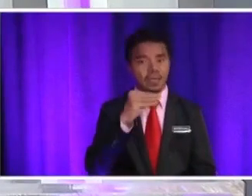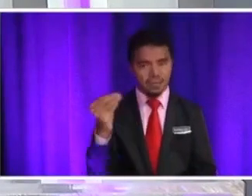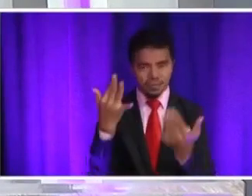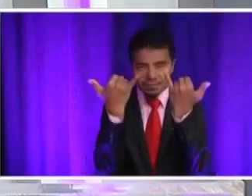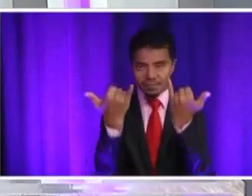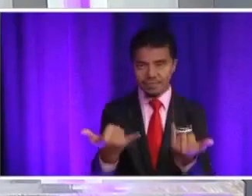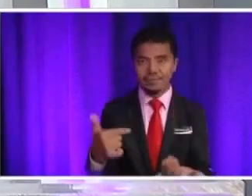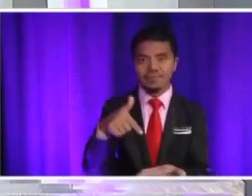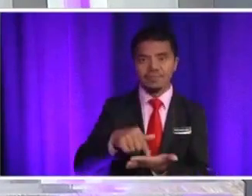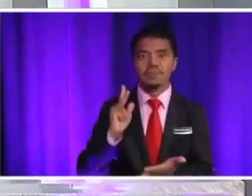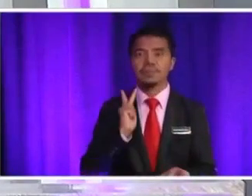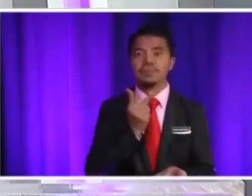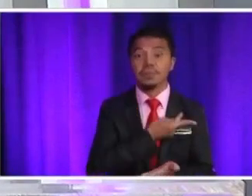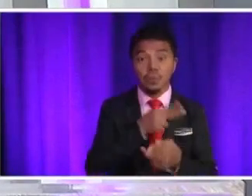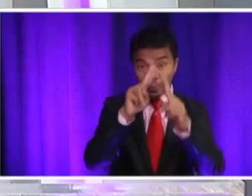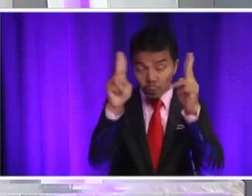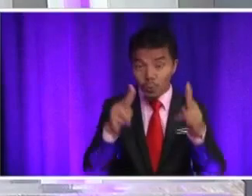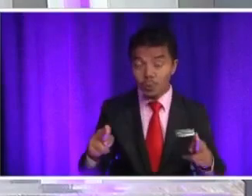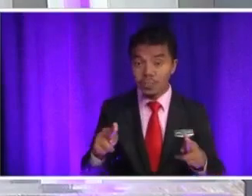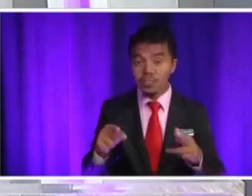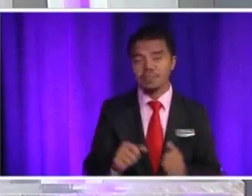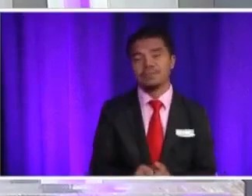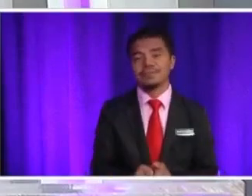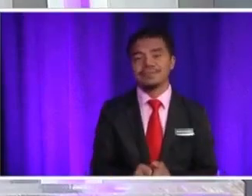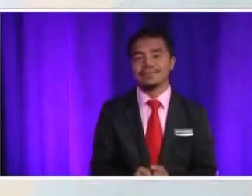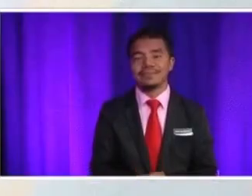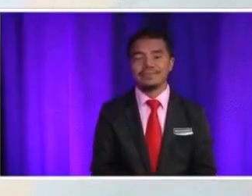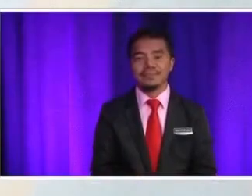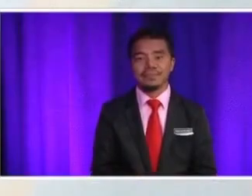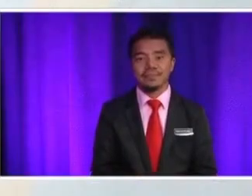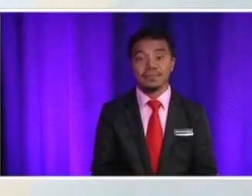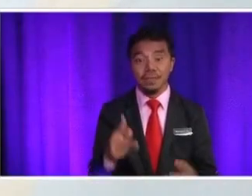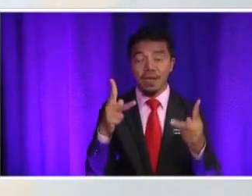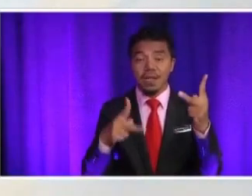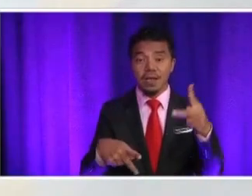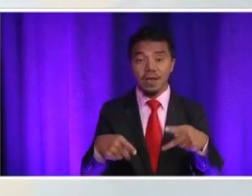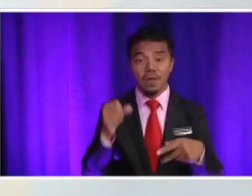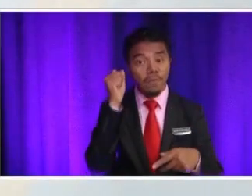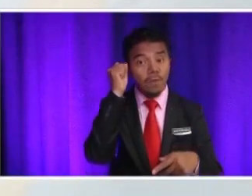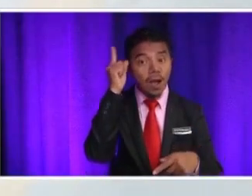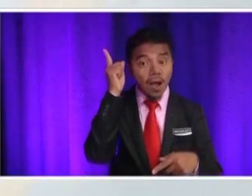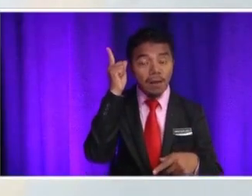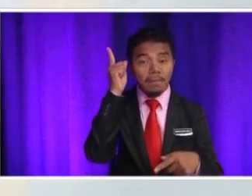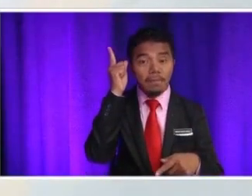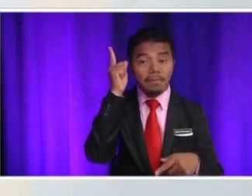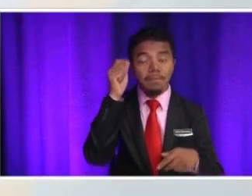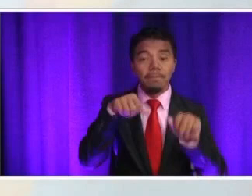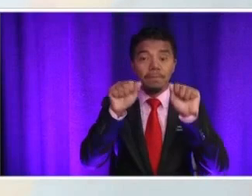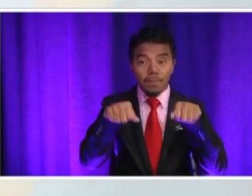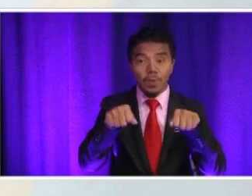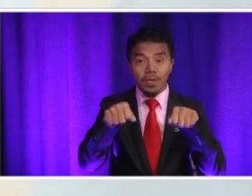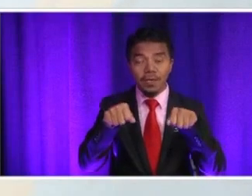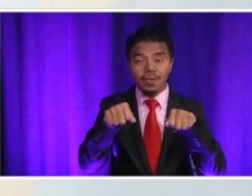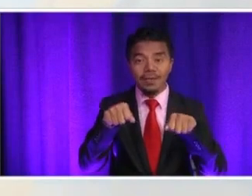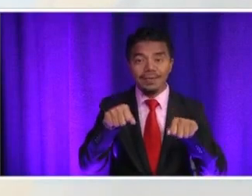di rumah. Okey, setakat ini kawan-kawan saya nak dengar suara. Kalau faham, boleh sebut saya faham. Okey, satu, dua, tiga,